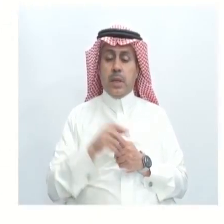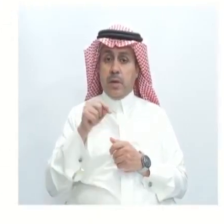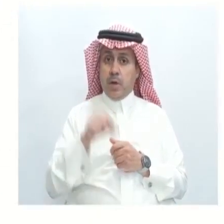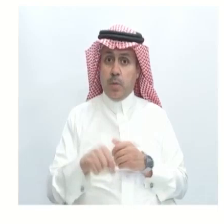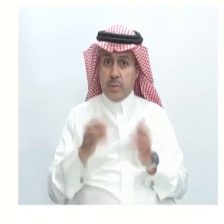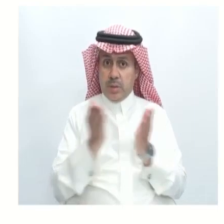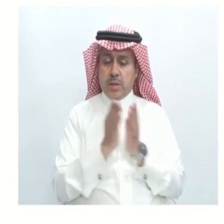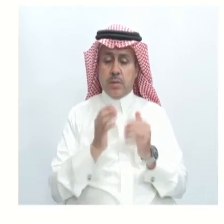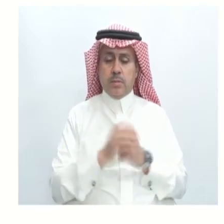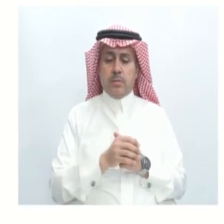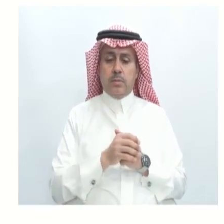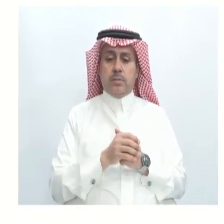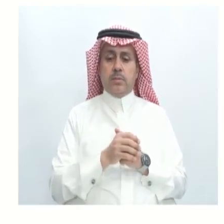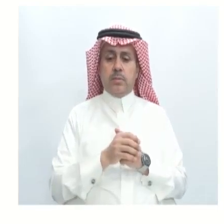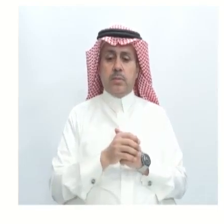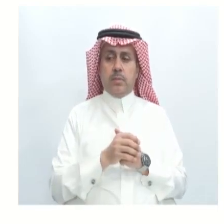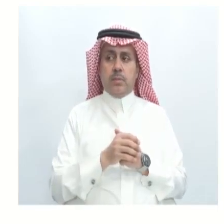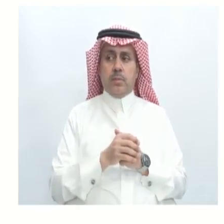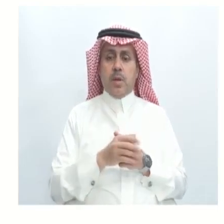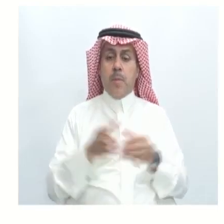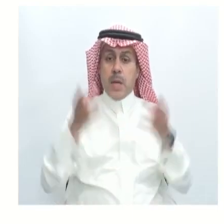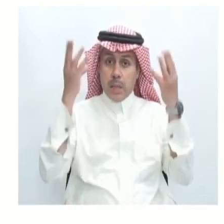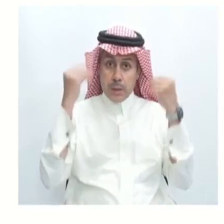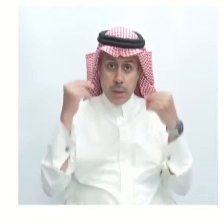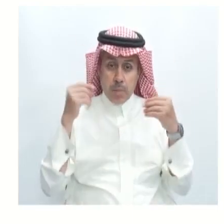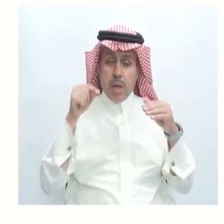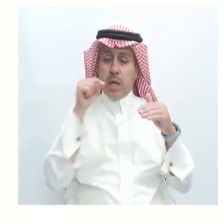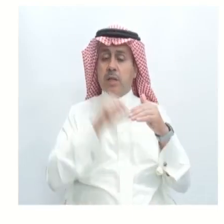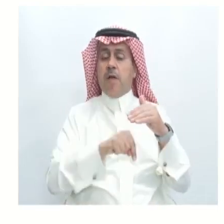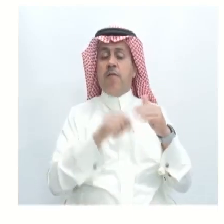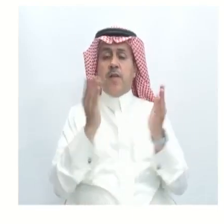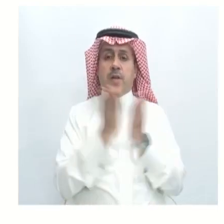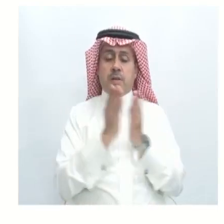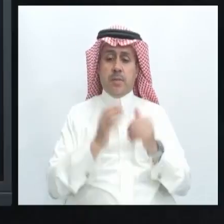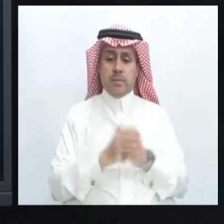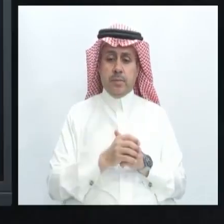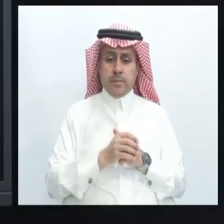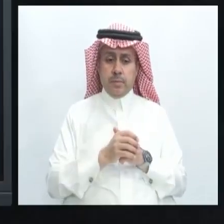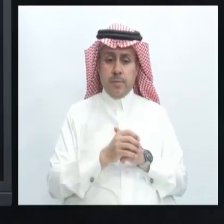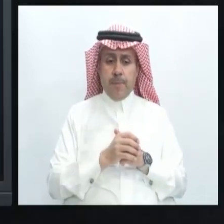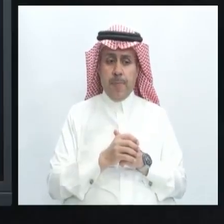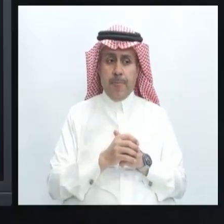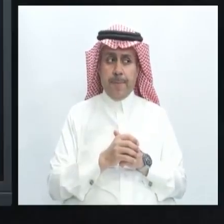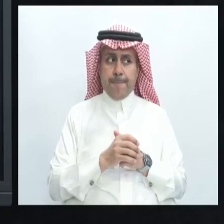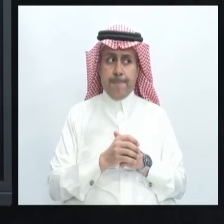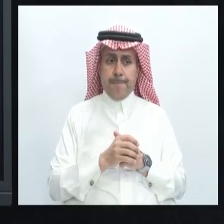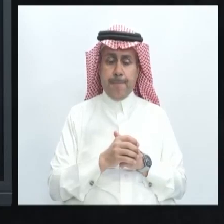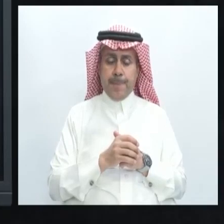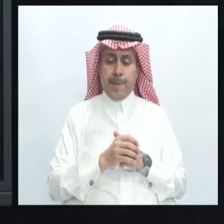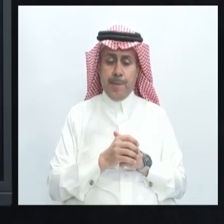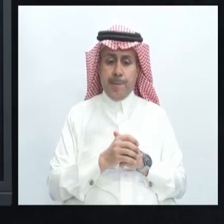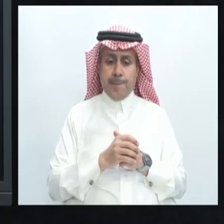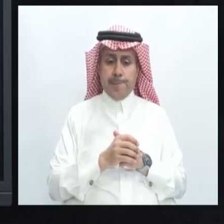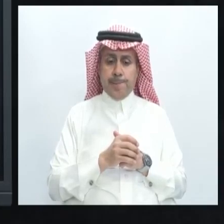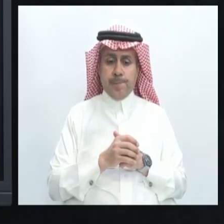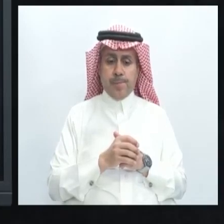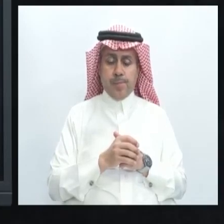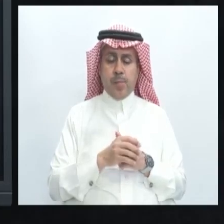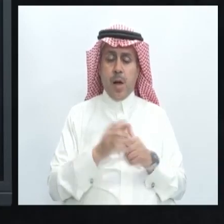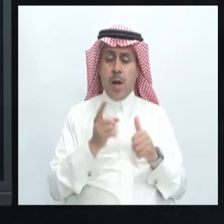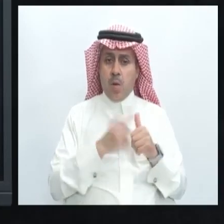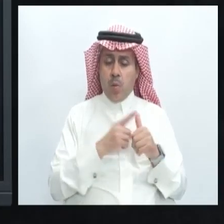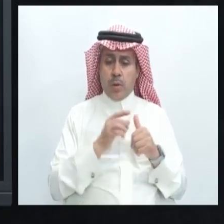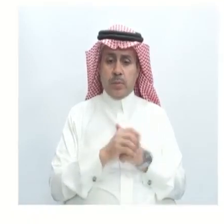وما تبقى من الدرس ماذا سنتعلم وماذا يتوقع منك اخي الطالب وقت الطالب في نهايه الدرس ان تكون